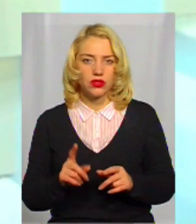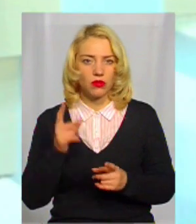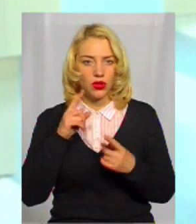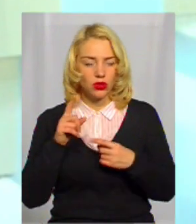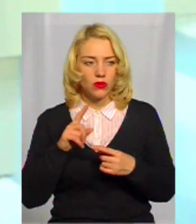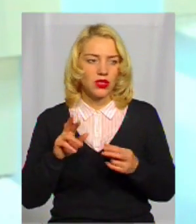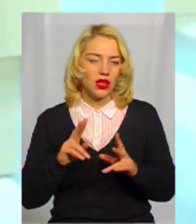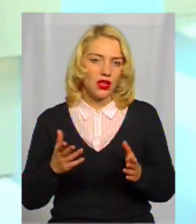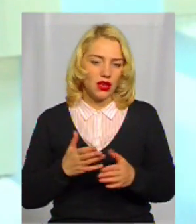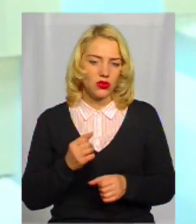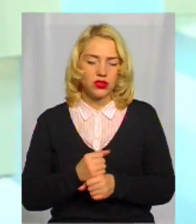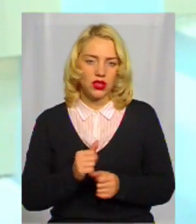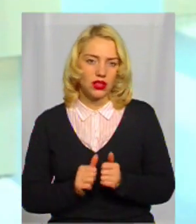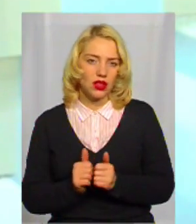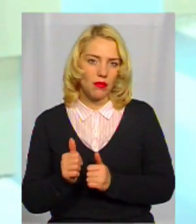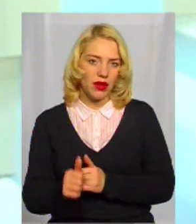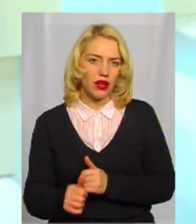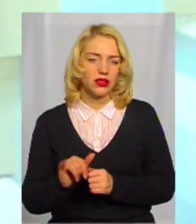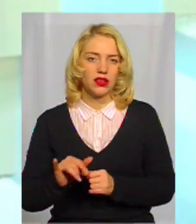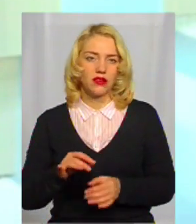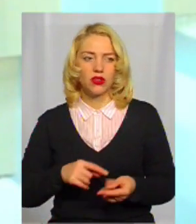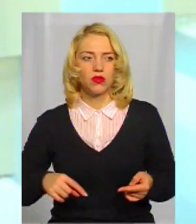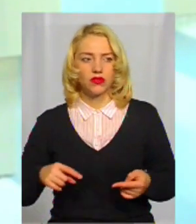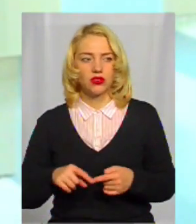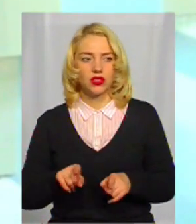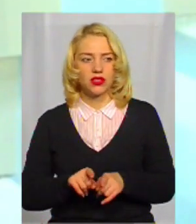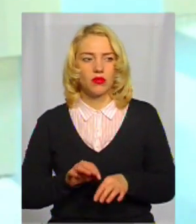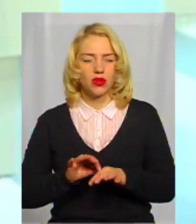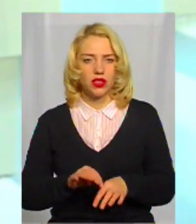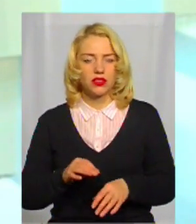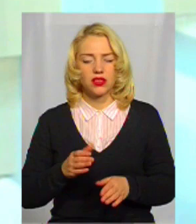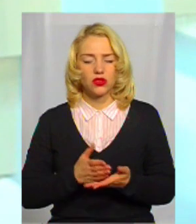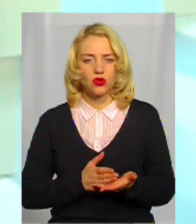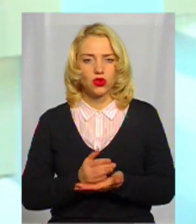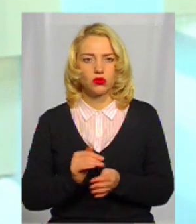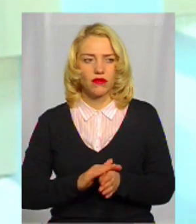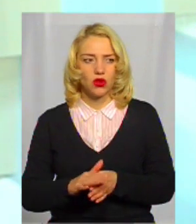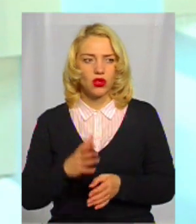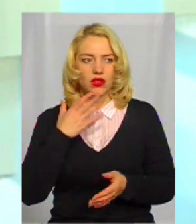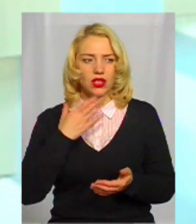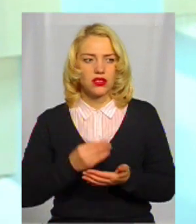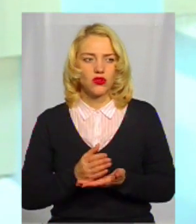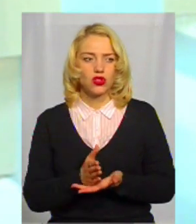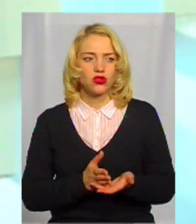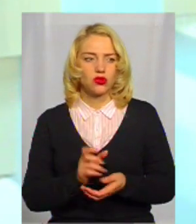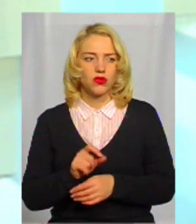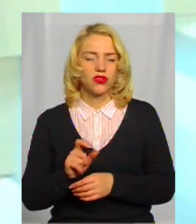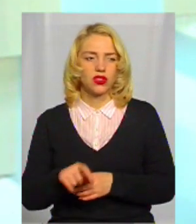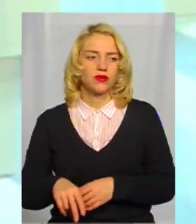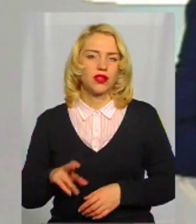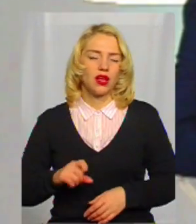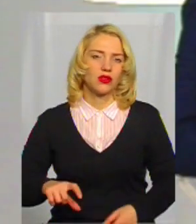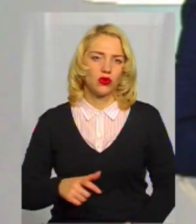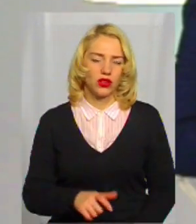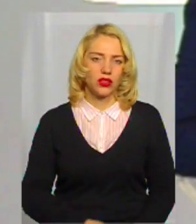придумувати, якось діяти наперед і, відповідно, так само нести службу і виконувати свої службові завдання щодня на дорогах.